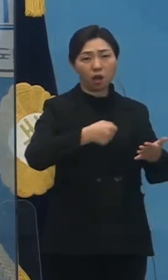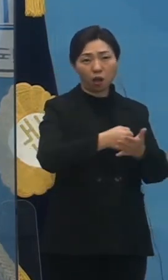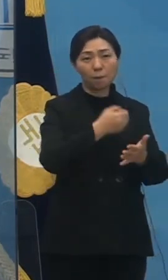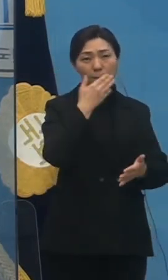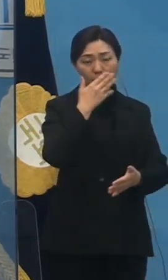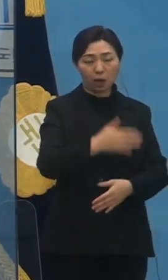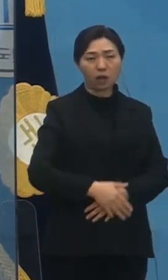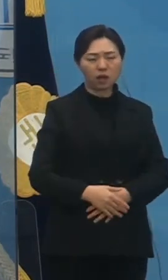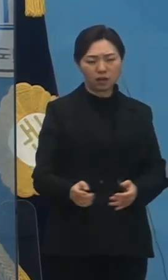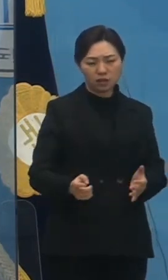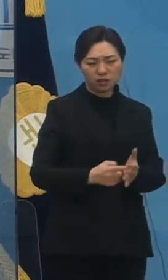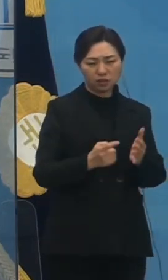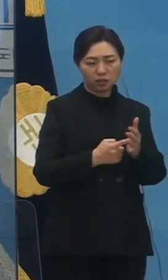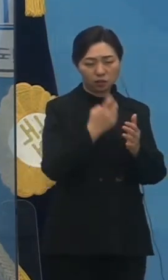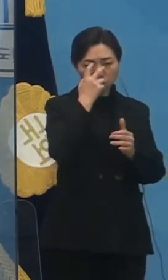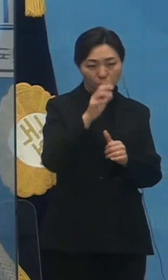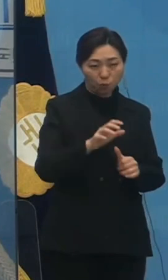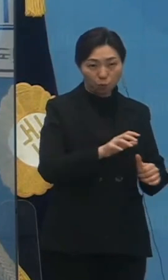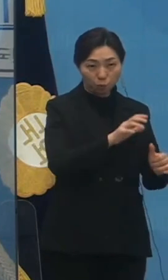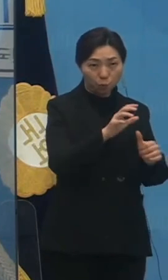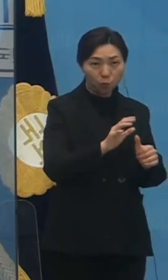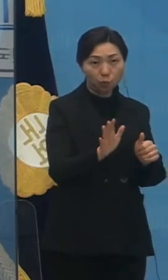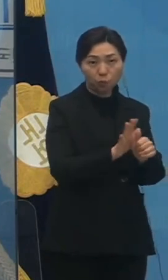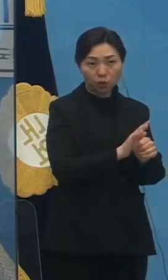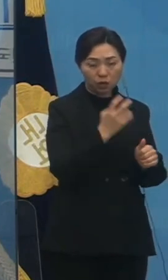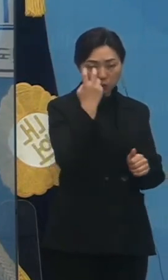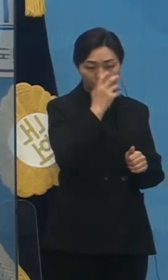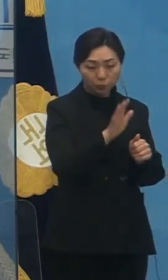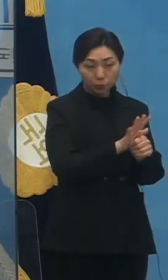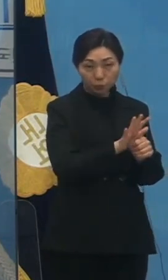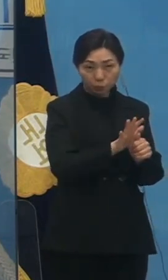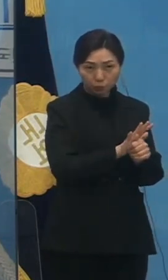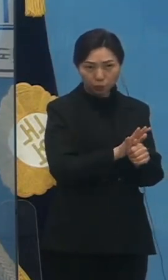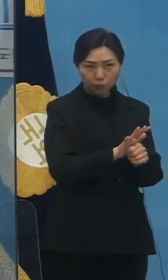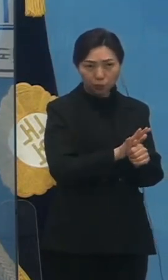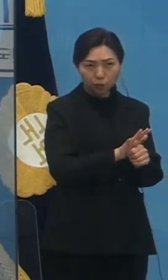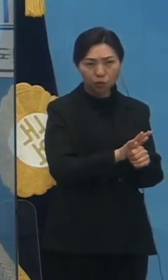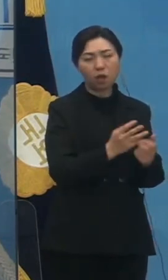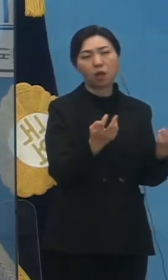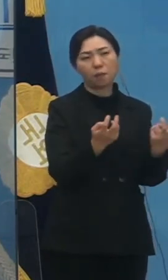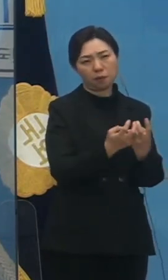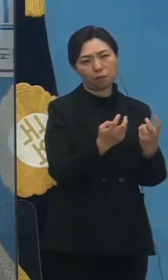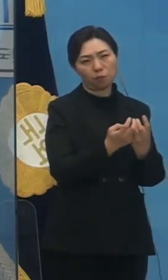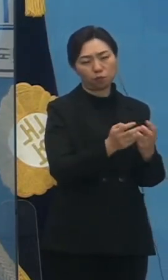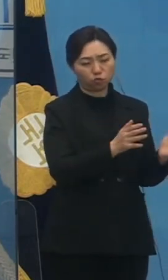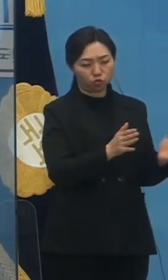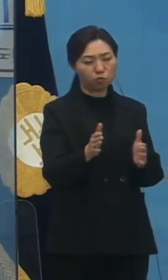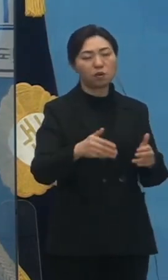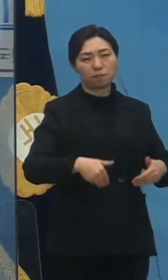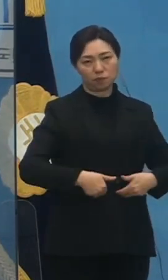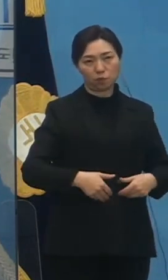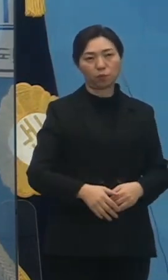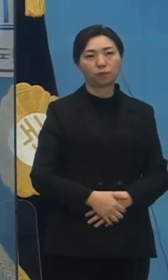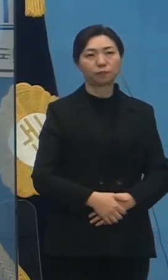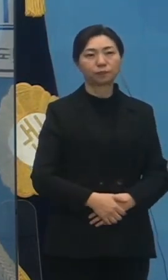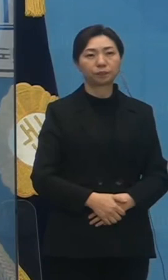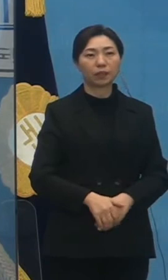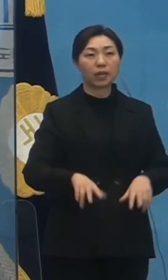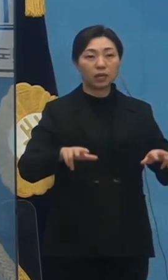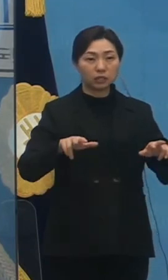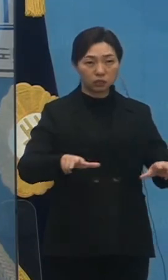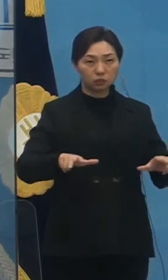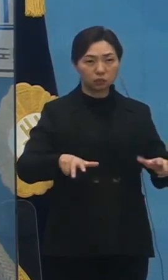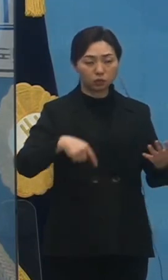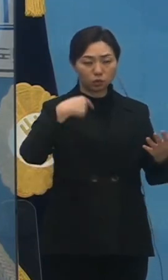긴급 돌봄을 할 수 있도록 열어두는 것도 저는 당연히 필요하다고 생각합니다. 지금은